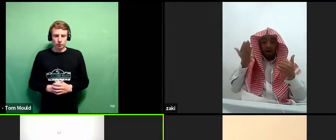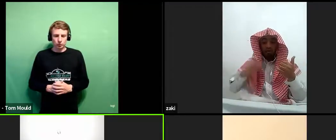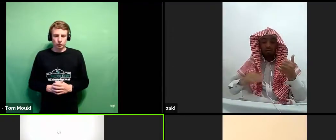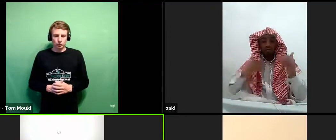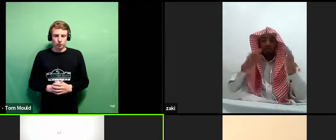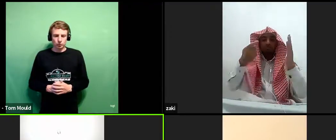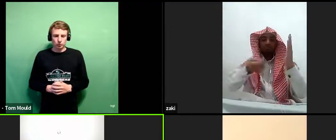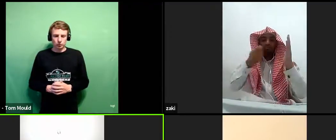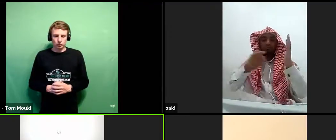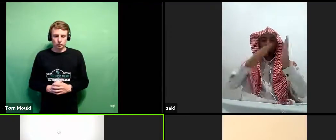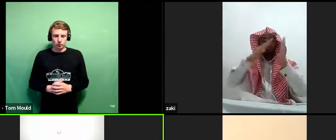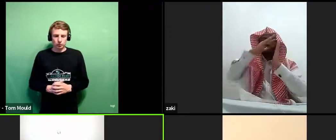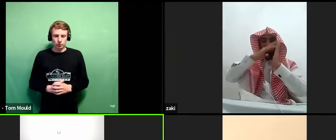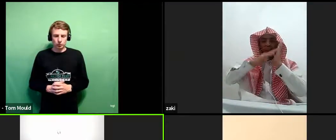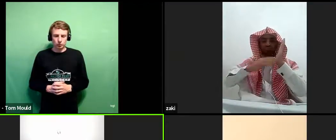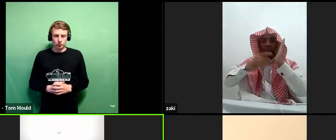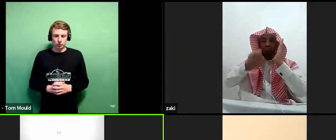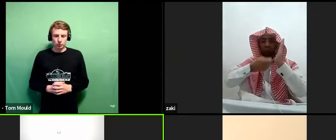والأقربين